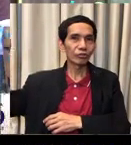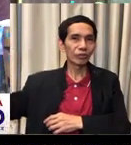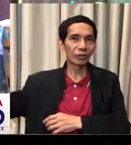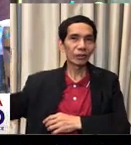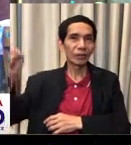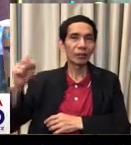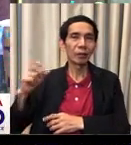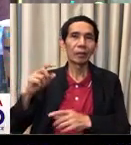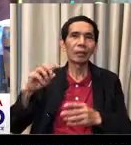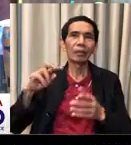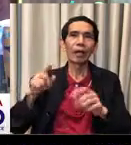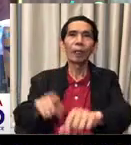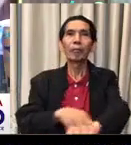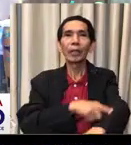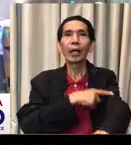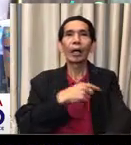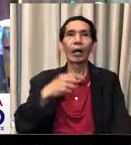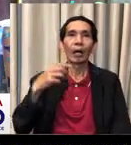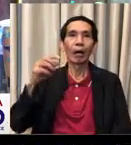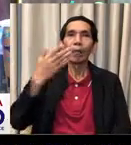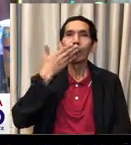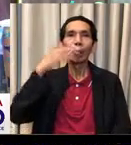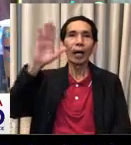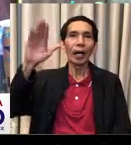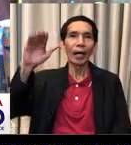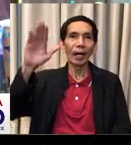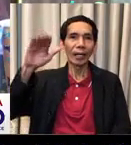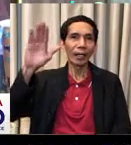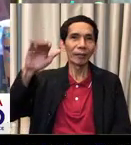toot, ano ibig sabihin nun? Paalam na